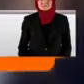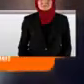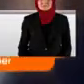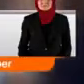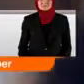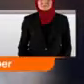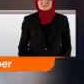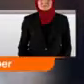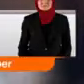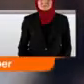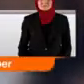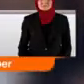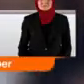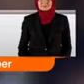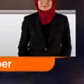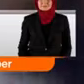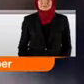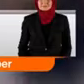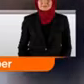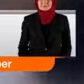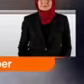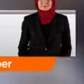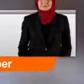ben size var